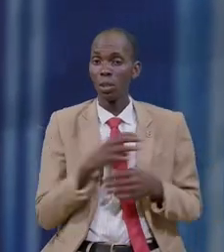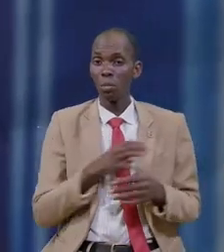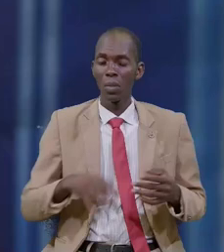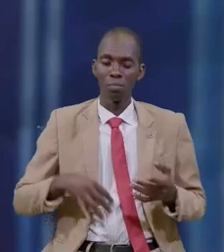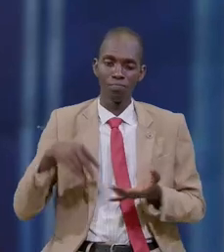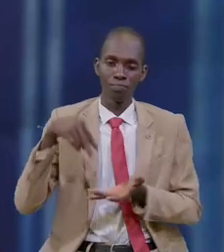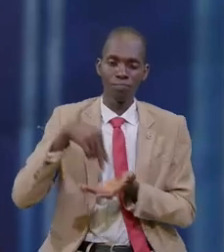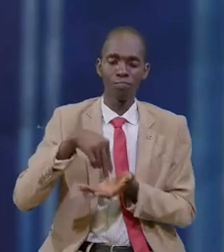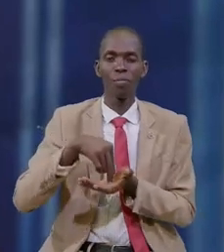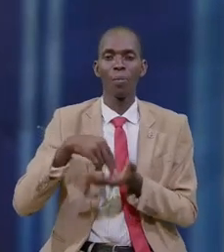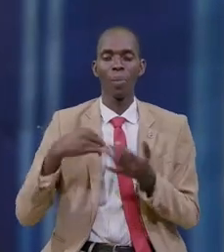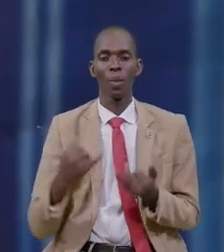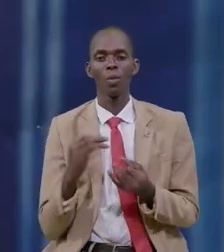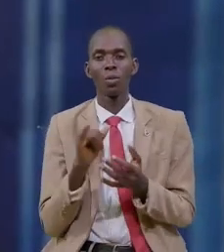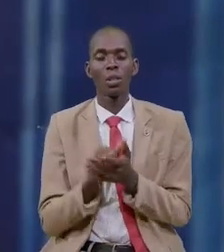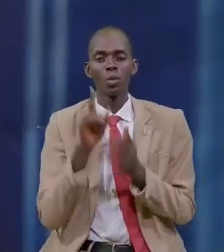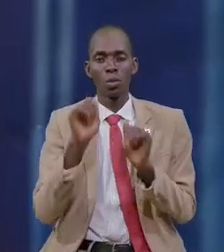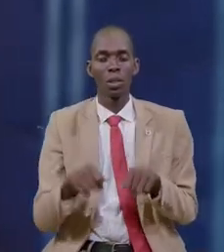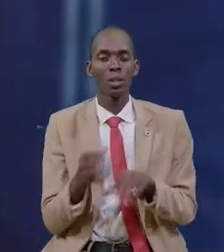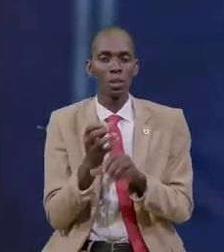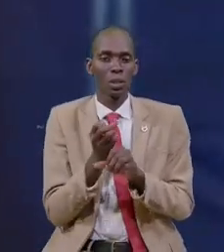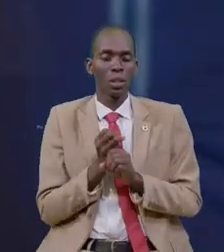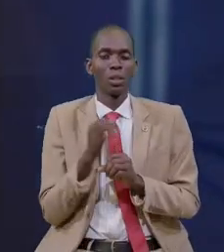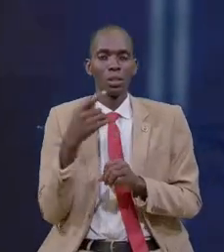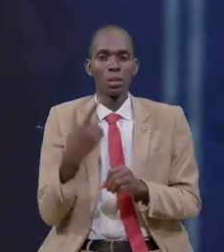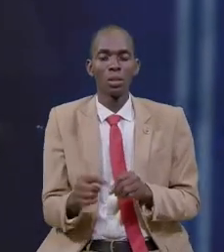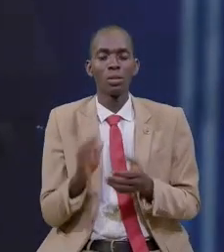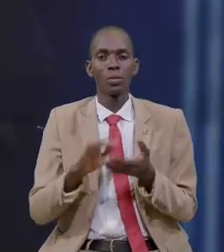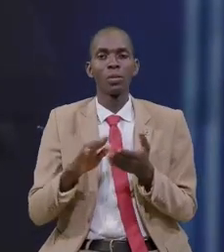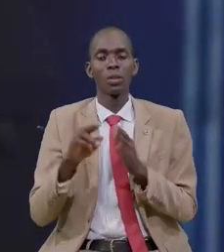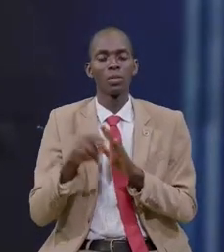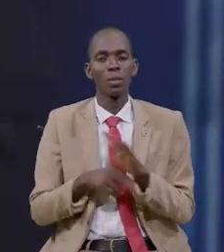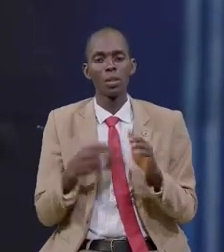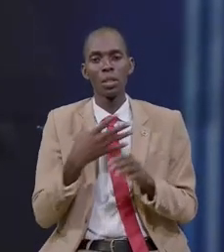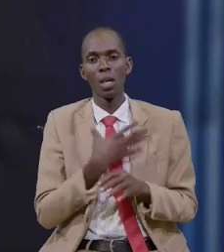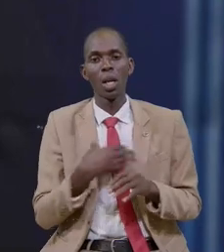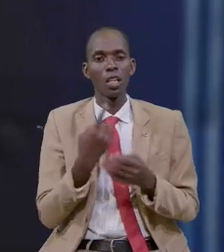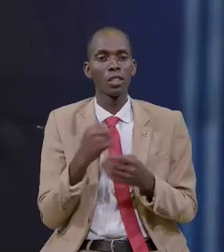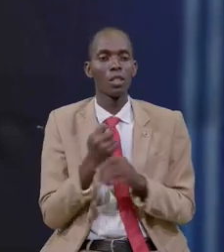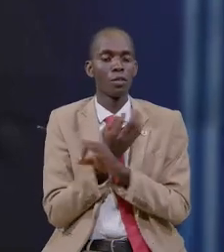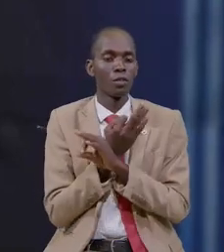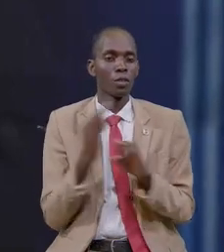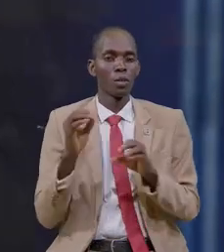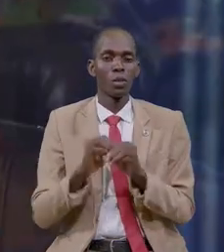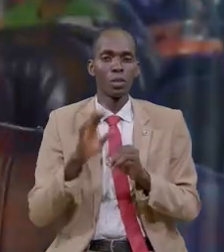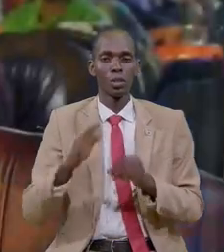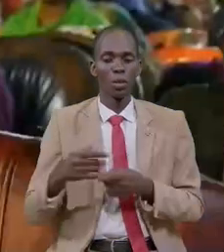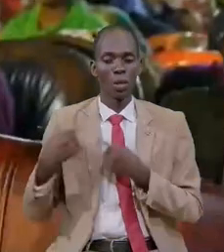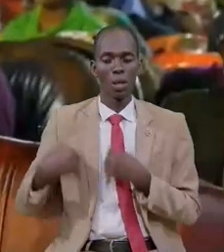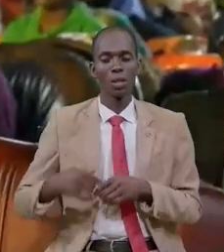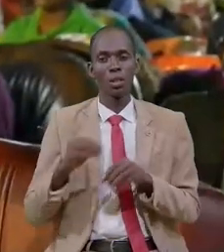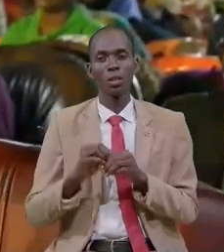cette impartition du pardon et de la libération dans ton cœur, dans ta